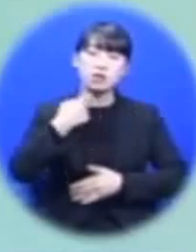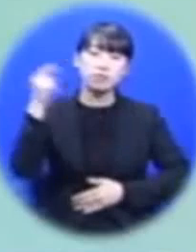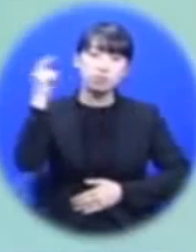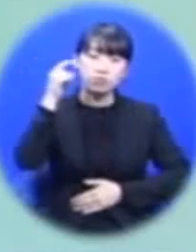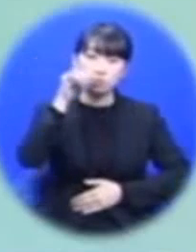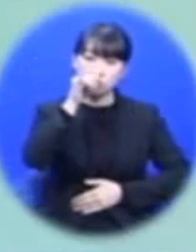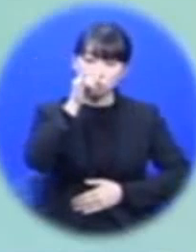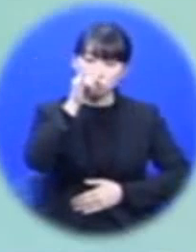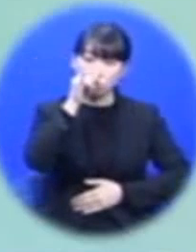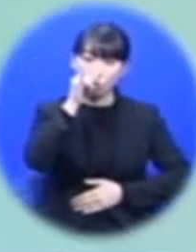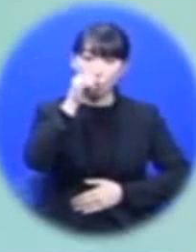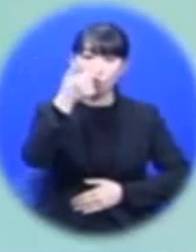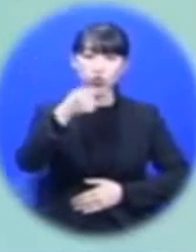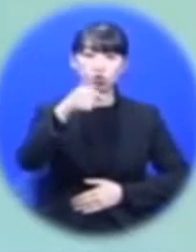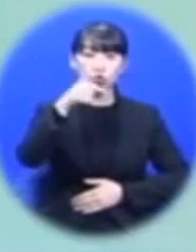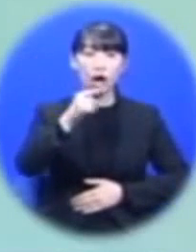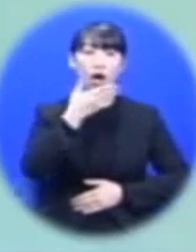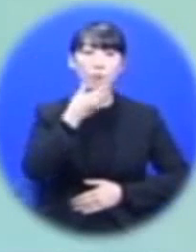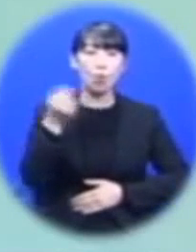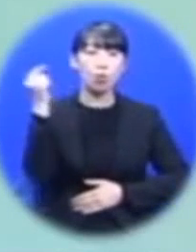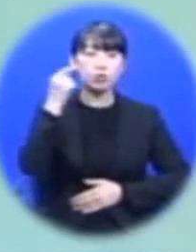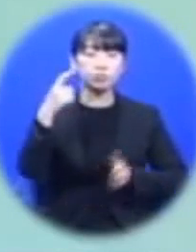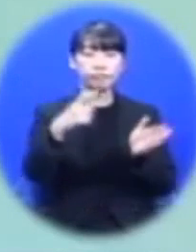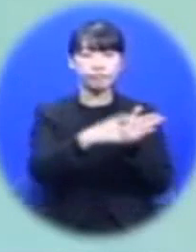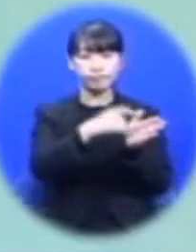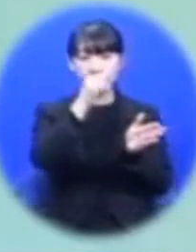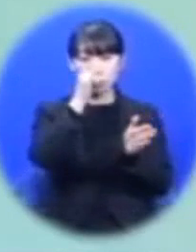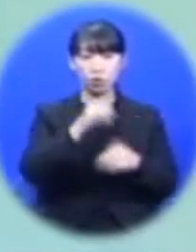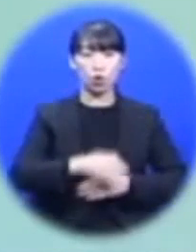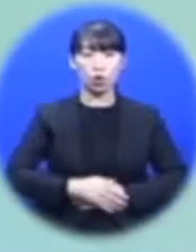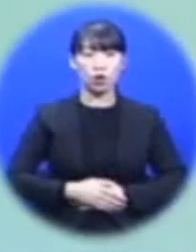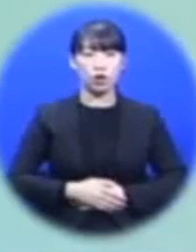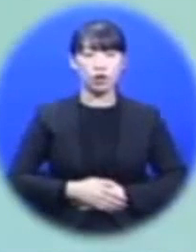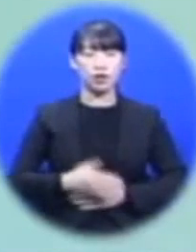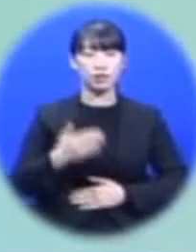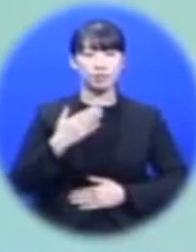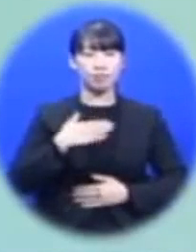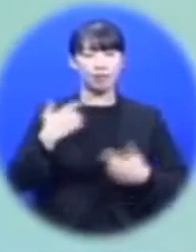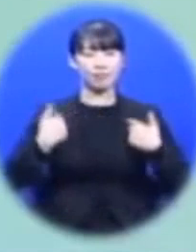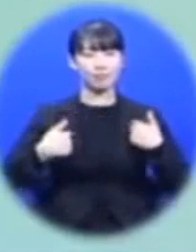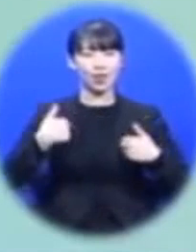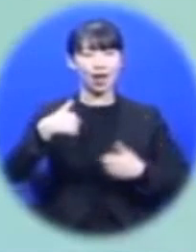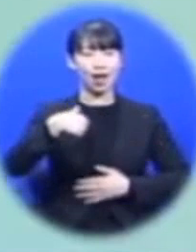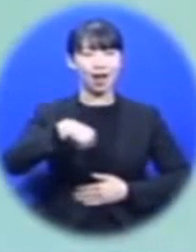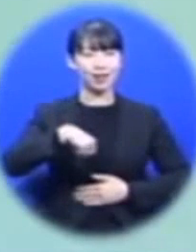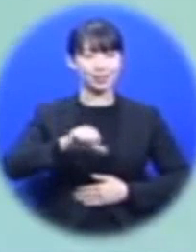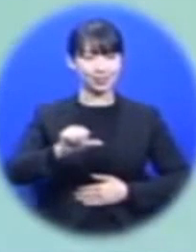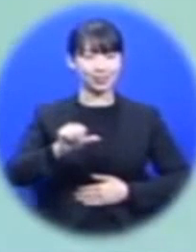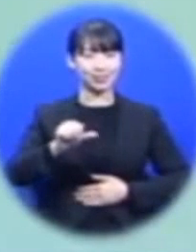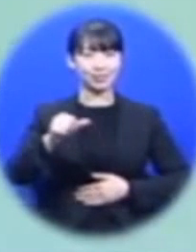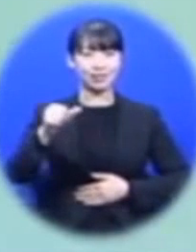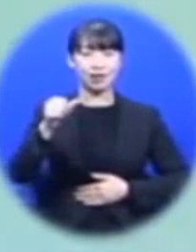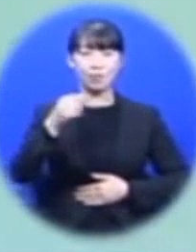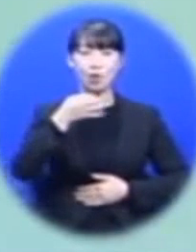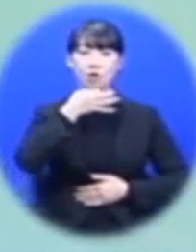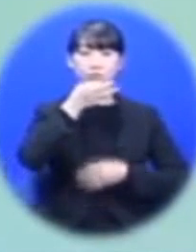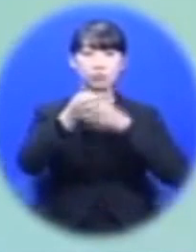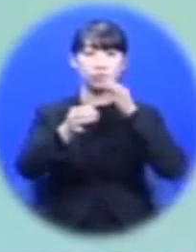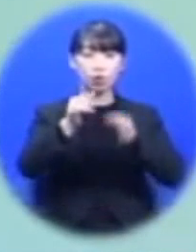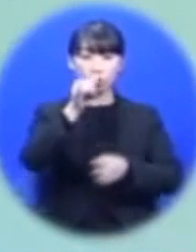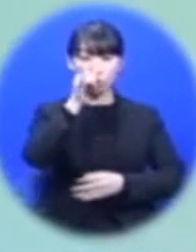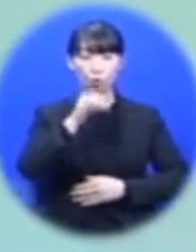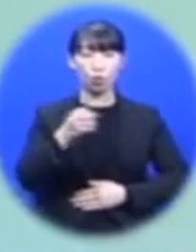그때 누가복음에 기록되어 있습니다 저는 내 기뻐하는 아들이라 또 예수님께서